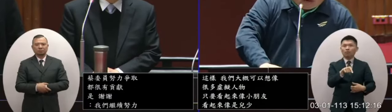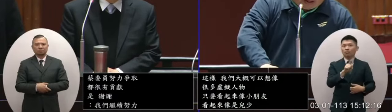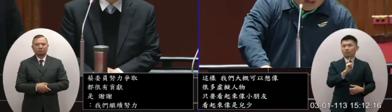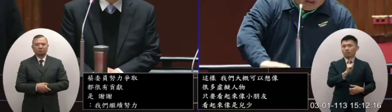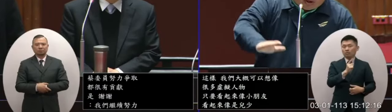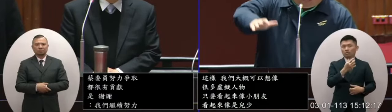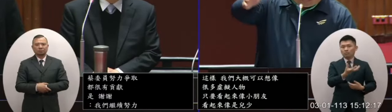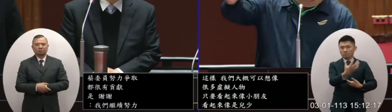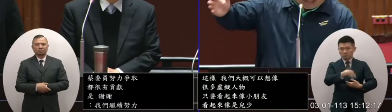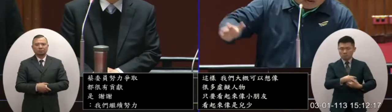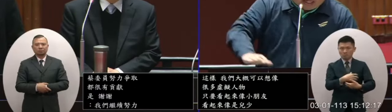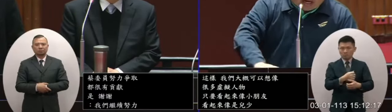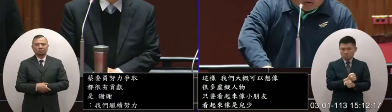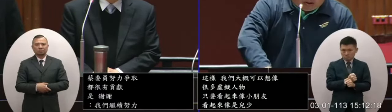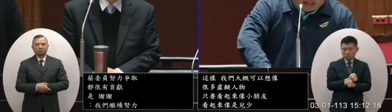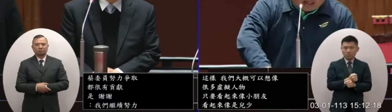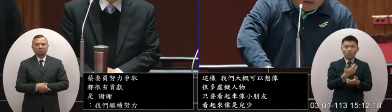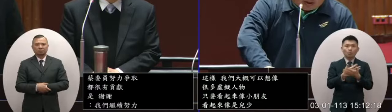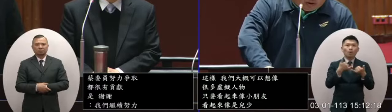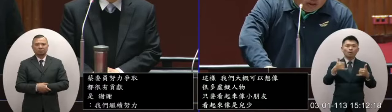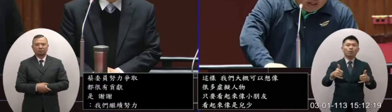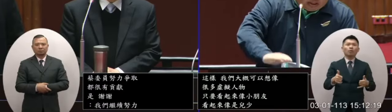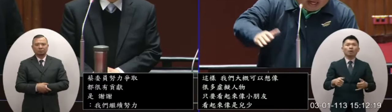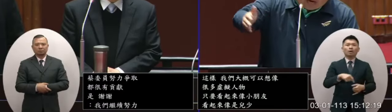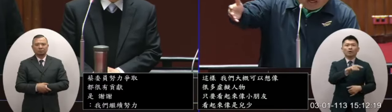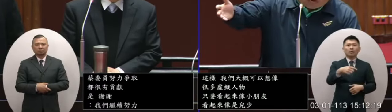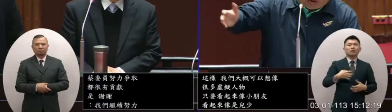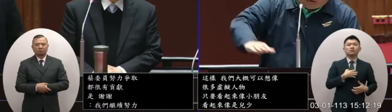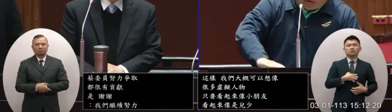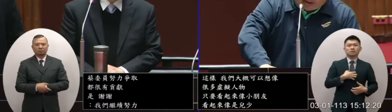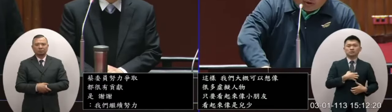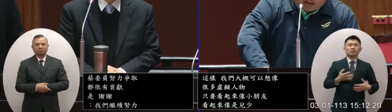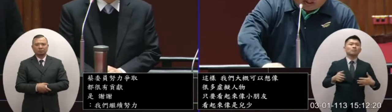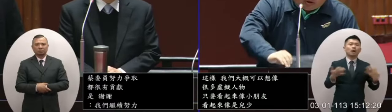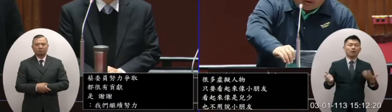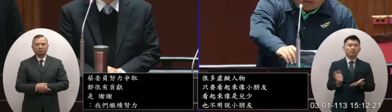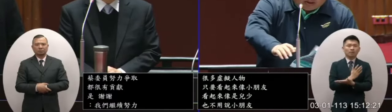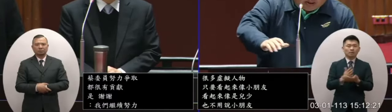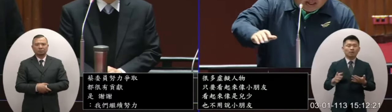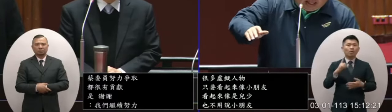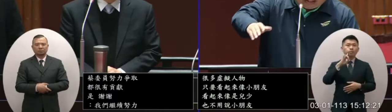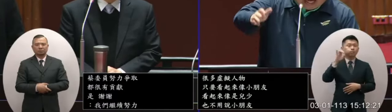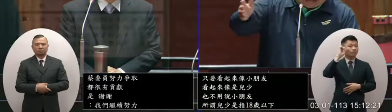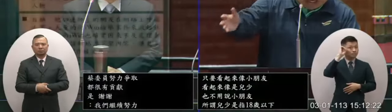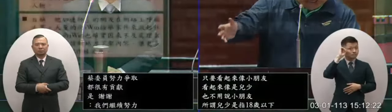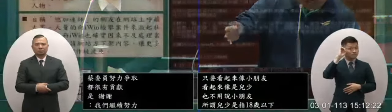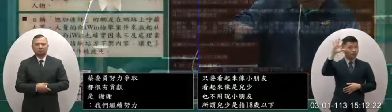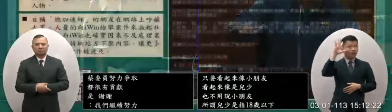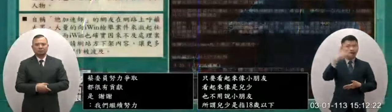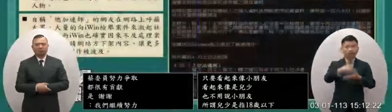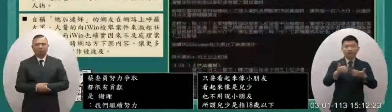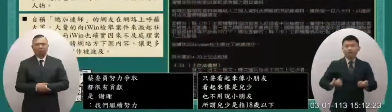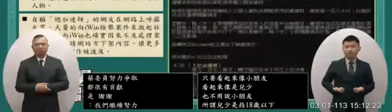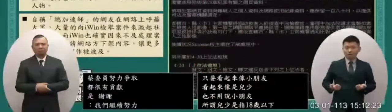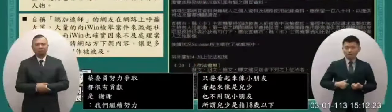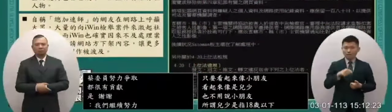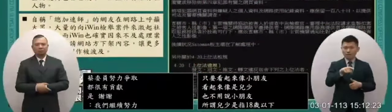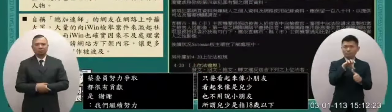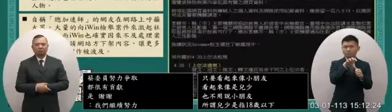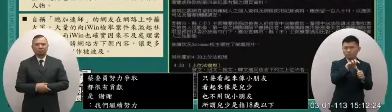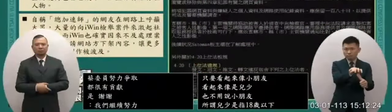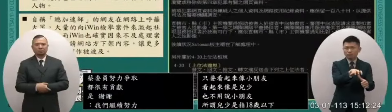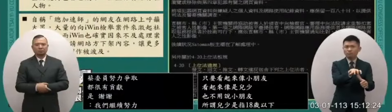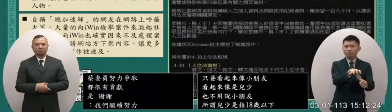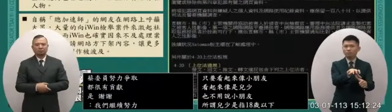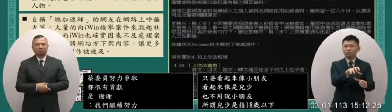少的一个范围，所以网络大概就炸锅了。他认为说这样的话对于所谓虚拟的创作是很大的打压，然后用